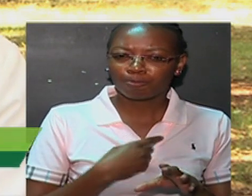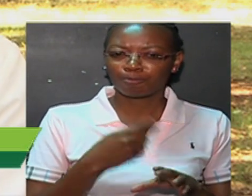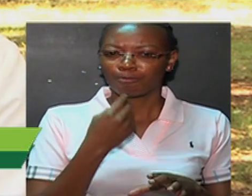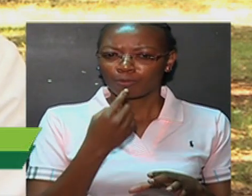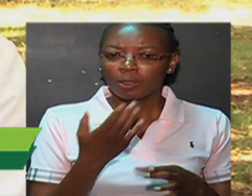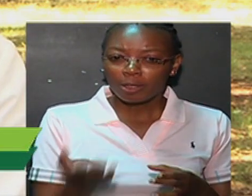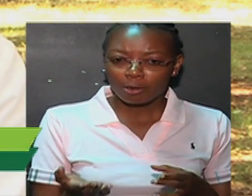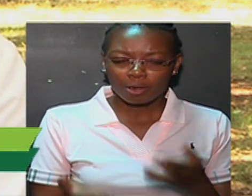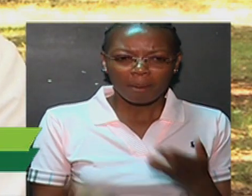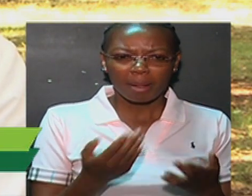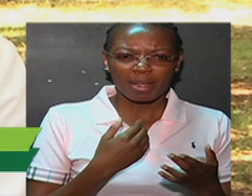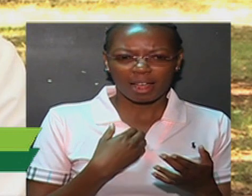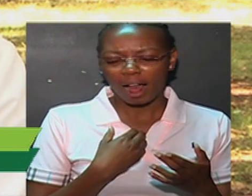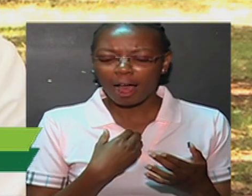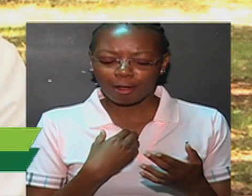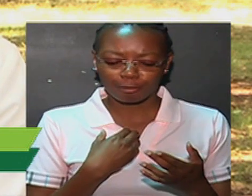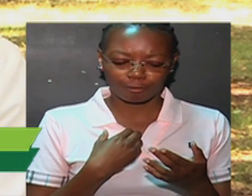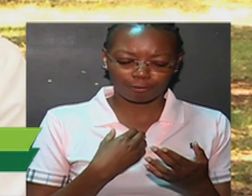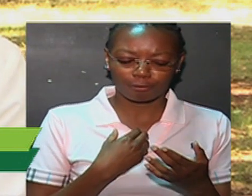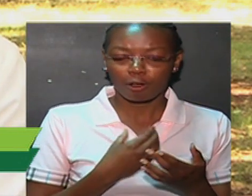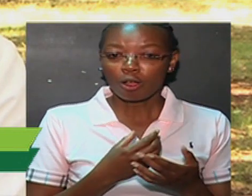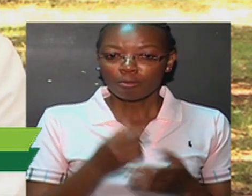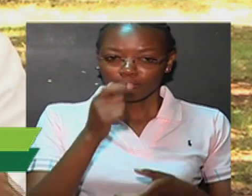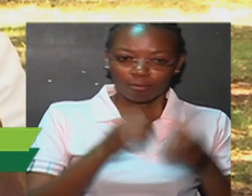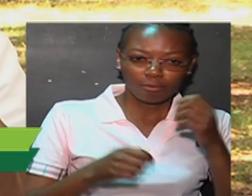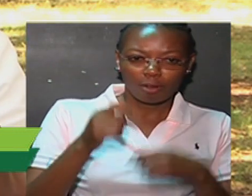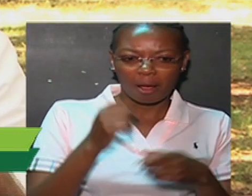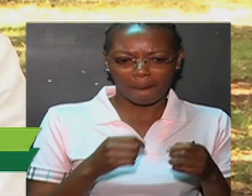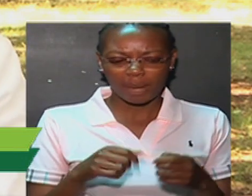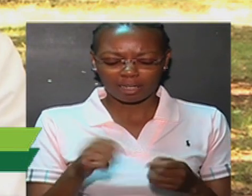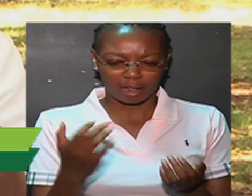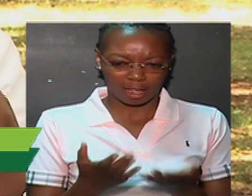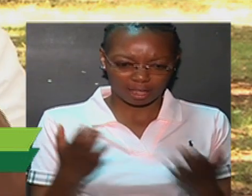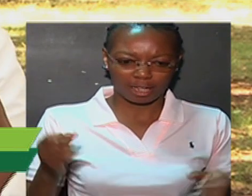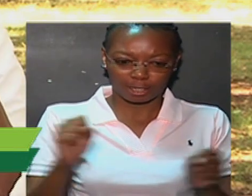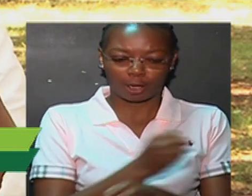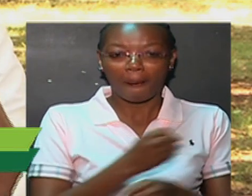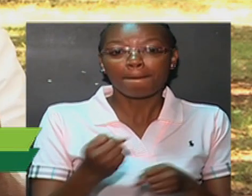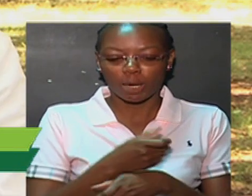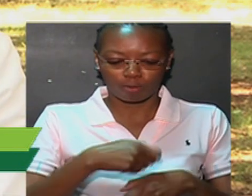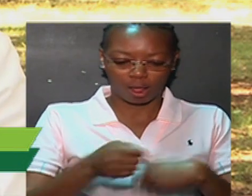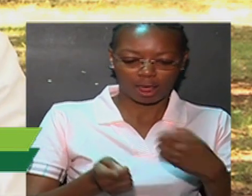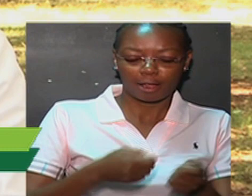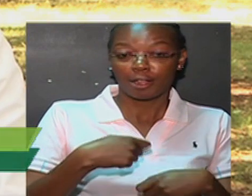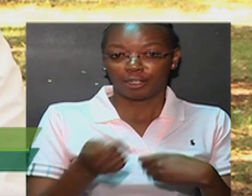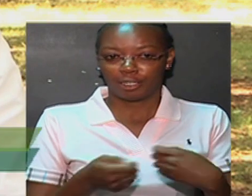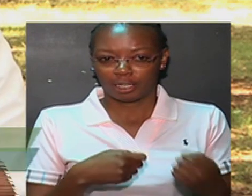watafute jinsi wanaweza ku add value kwa vitu yao. Hata zile ambazo wanauza